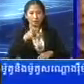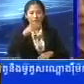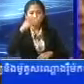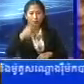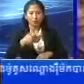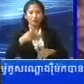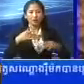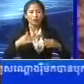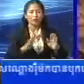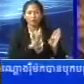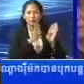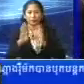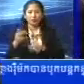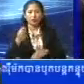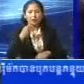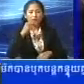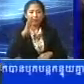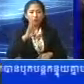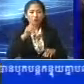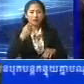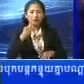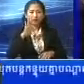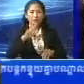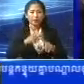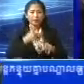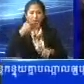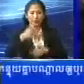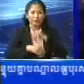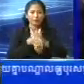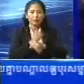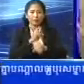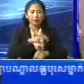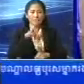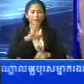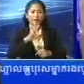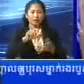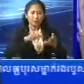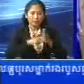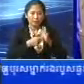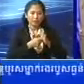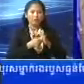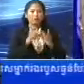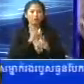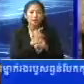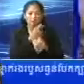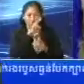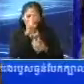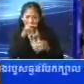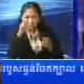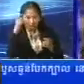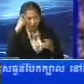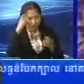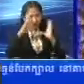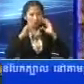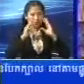ងប្រារព្ធឡើងនៅថ្ងៃទី4និងថ្ងៃទី5ខែកញ្ញាឆ្នាំ2013ខ្លឹមសារនៃវេទិកានេះនឹងត្រូវពិនិត្យពិចារណាក្នុងកិច្ច